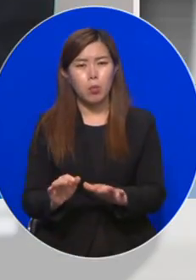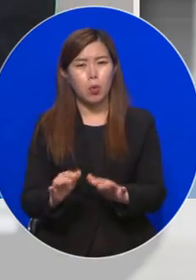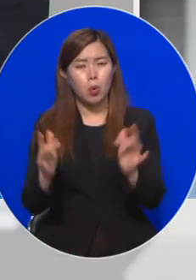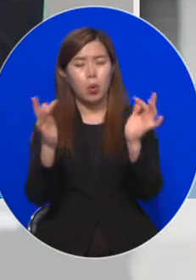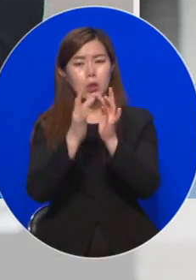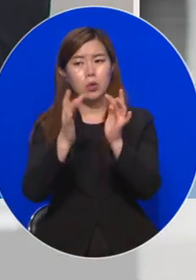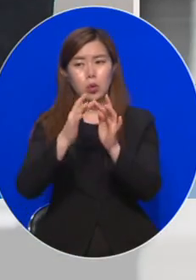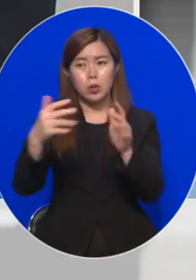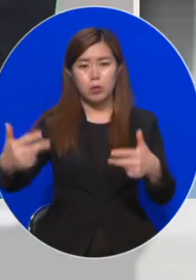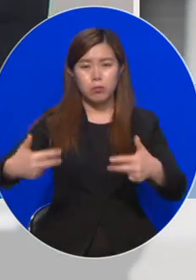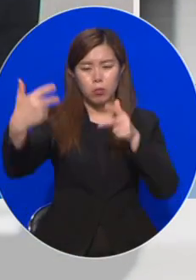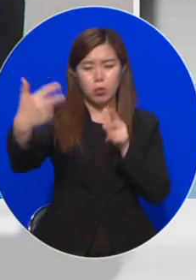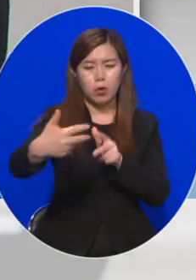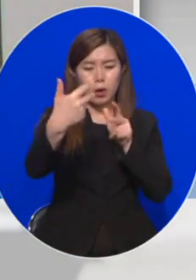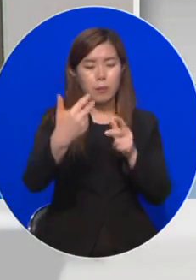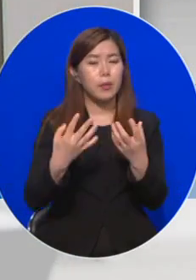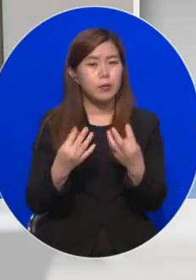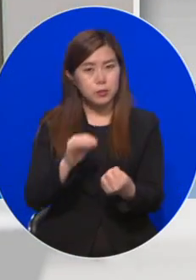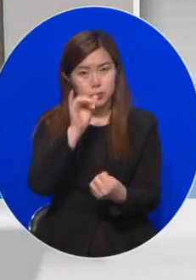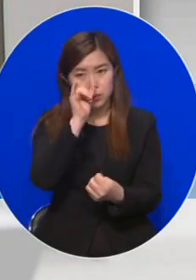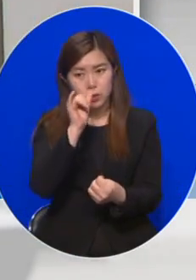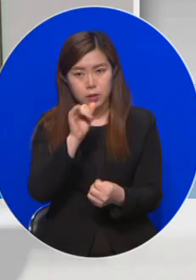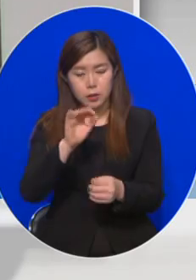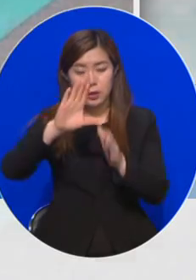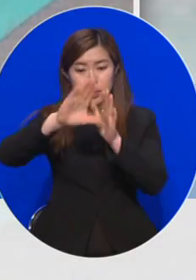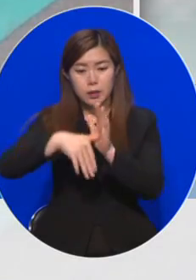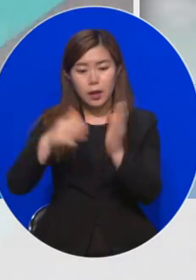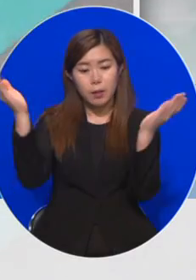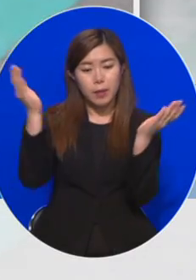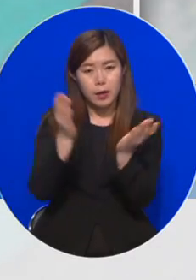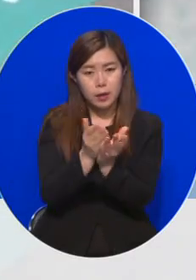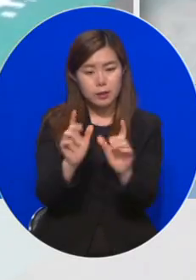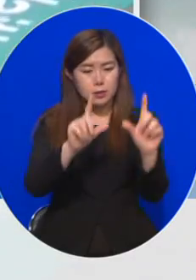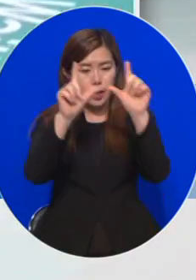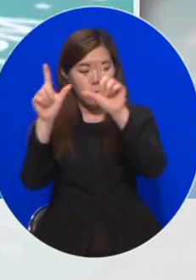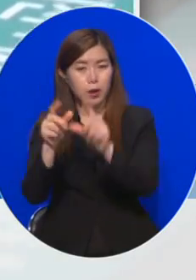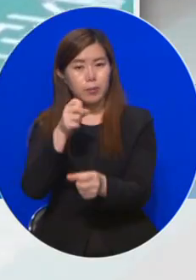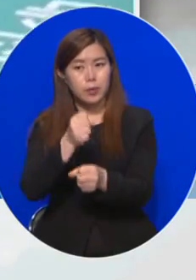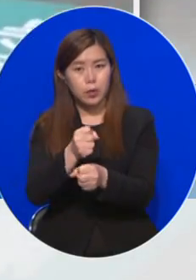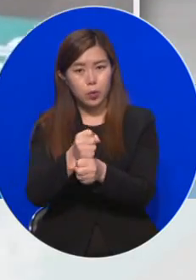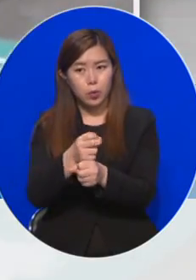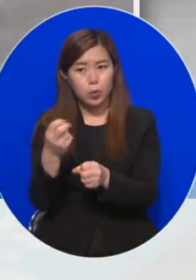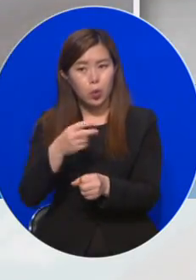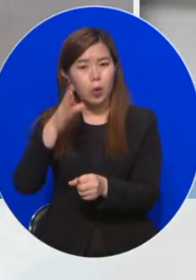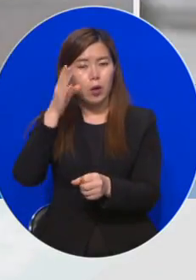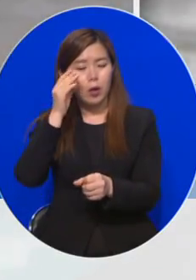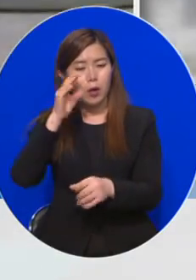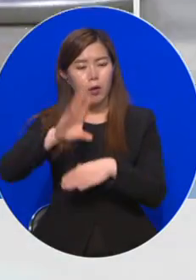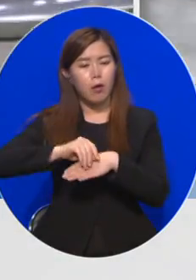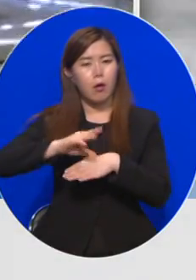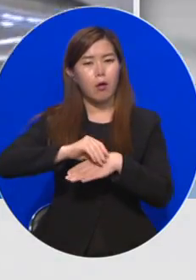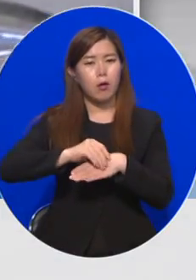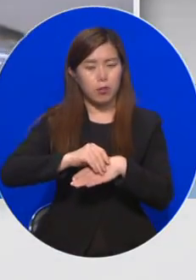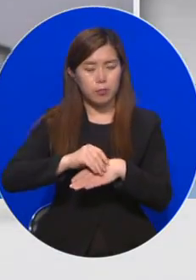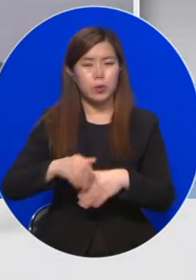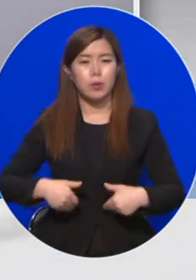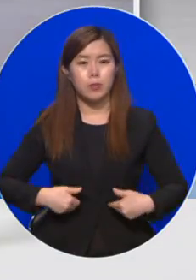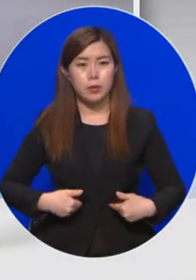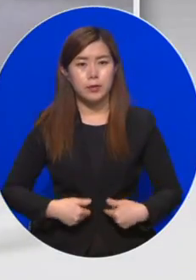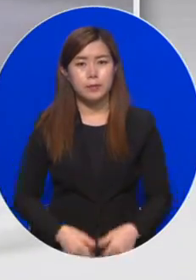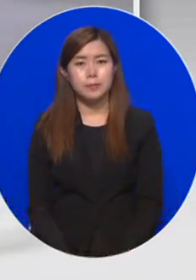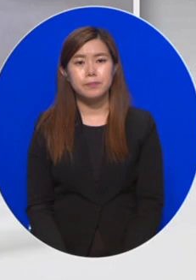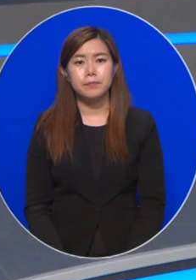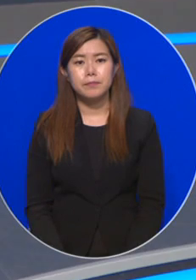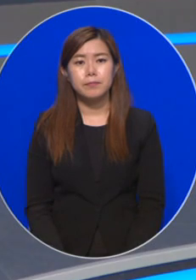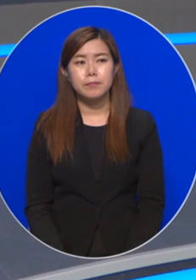널리 활용되고 있죠. 코로나 일상 시대에 맞는 생활 양식을 만들고 또 적응하는 지혜가 필요해 보입니다.